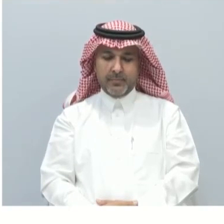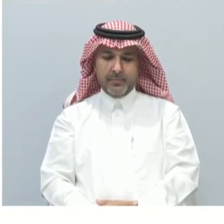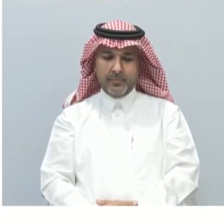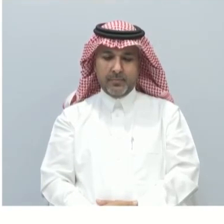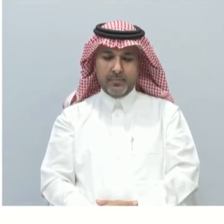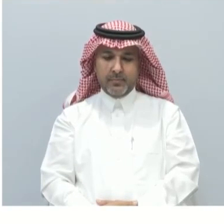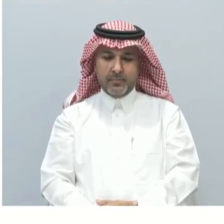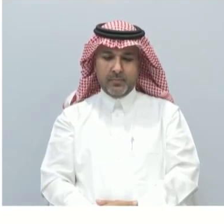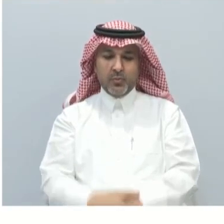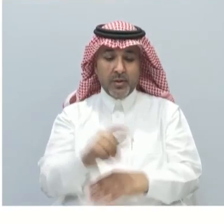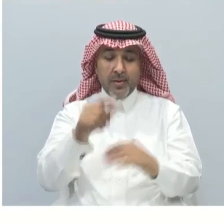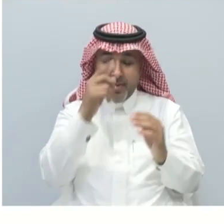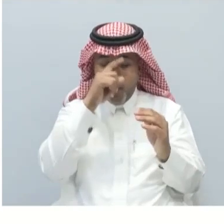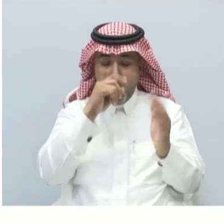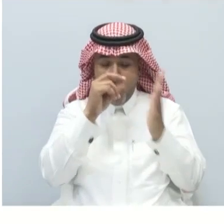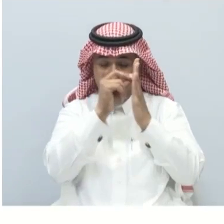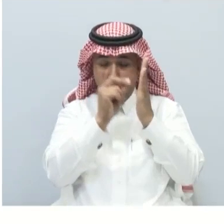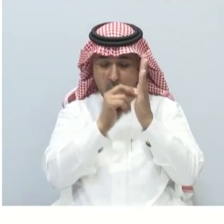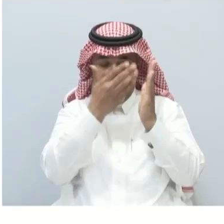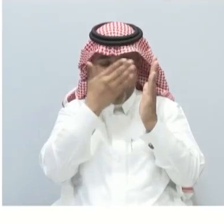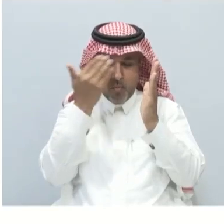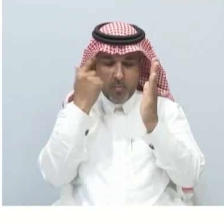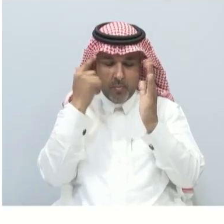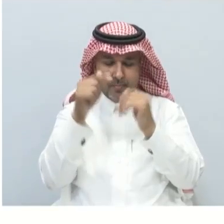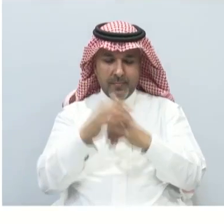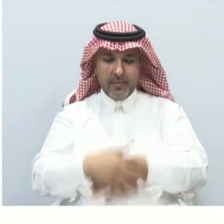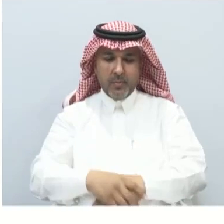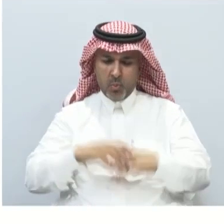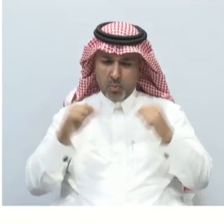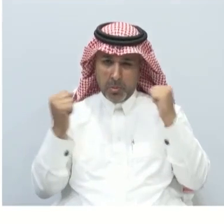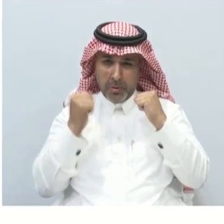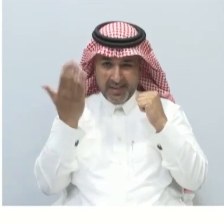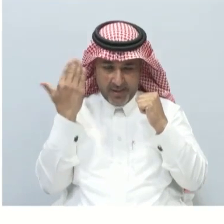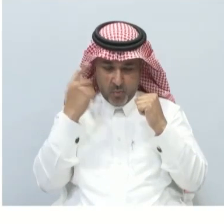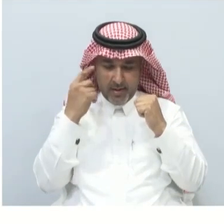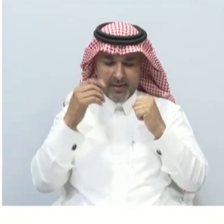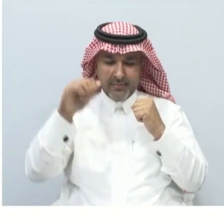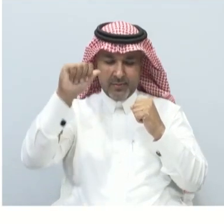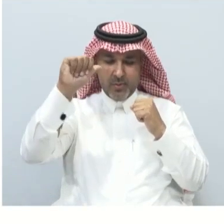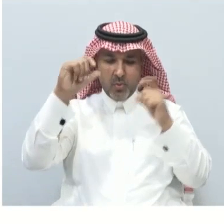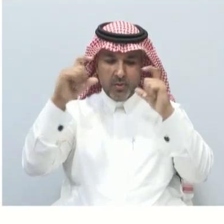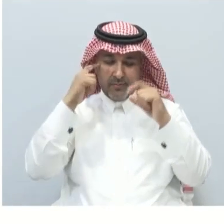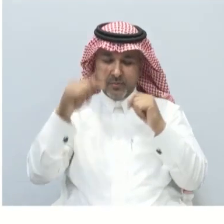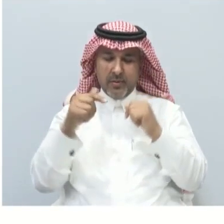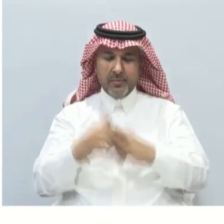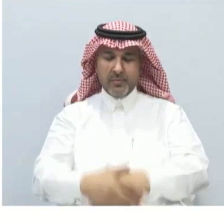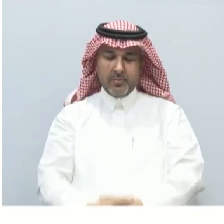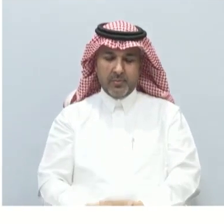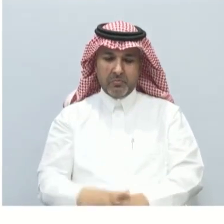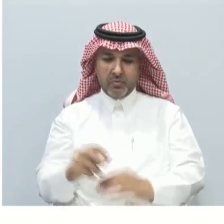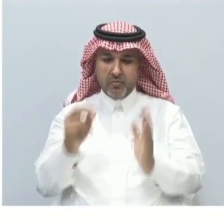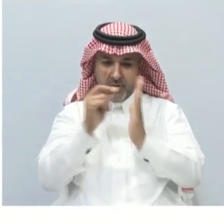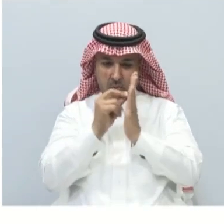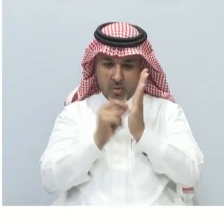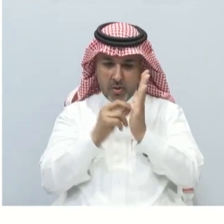معادله عامل النمو اللي يعني اخذنا عليها مثالين او مثال وتحقق من فهمك واليوم يعني